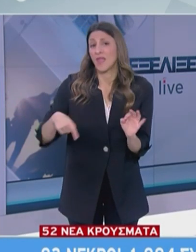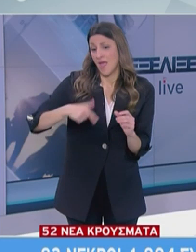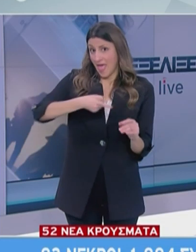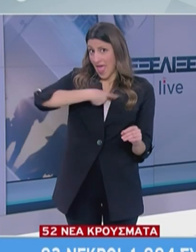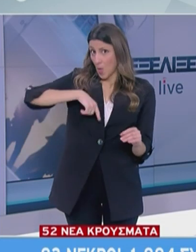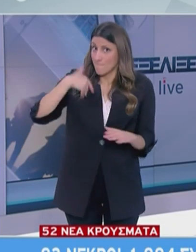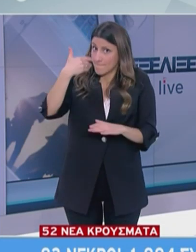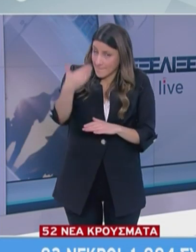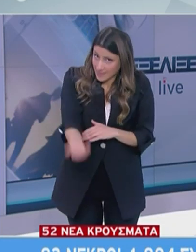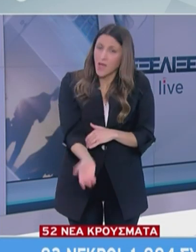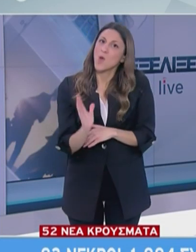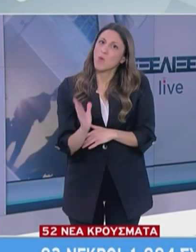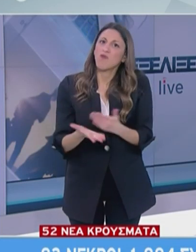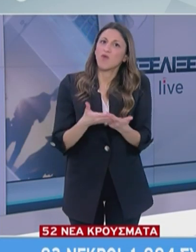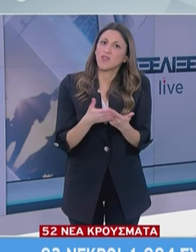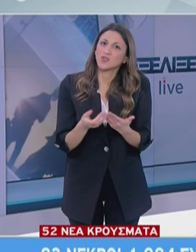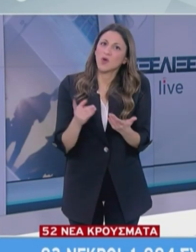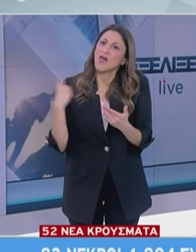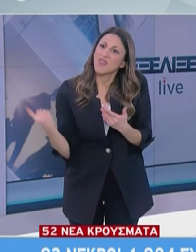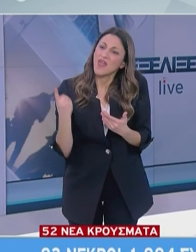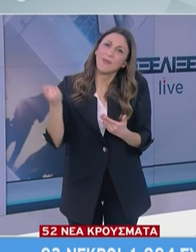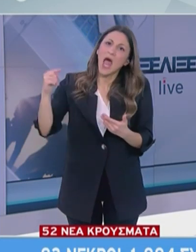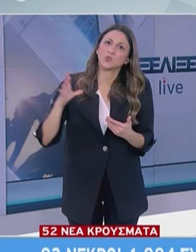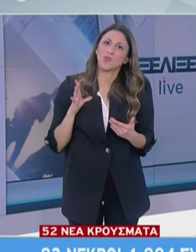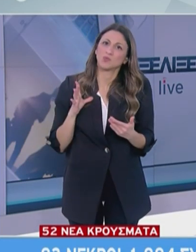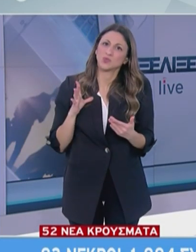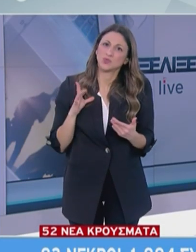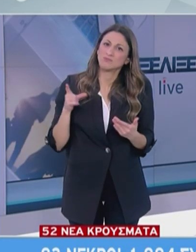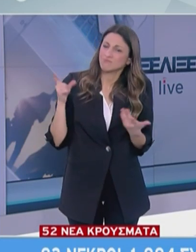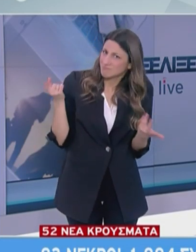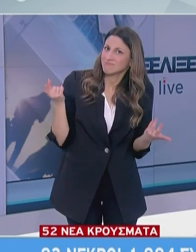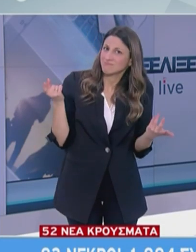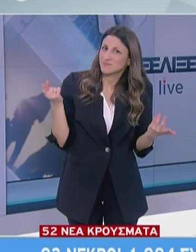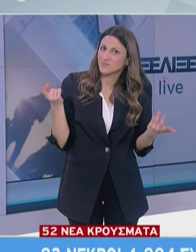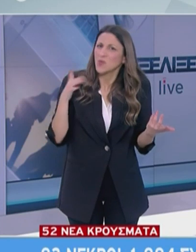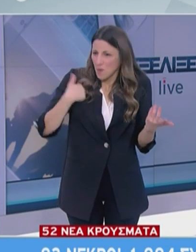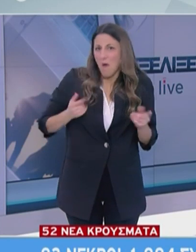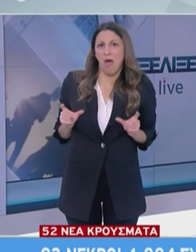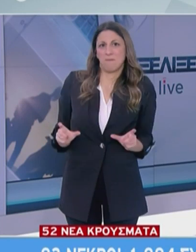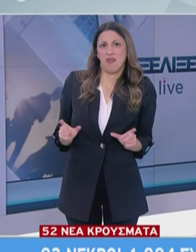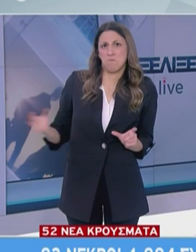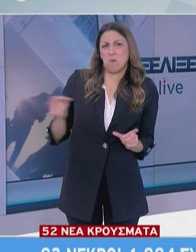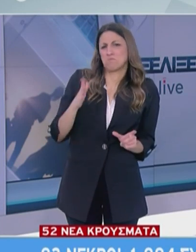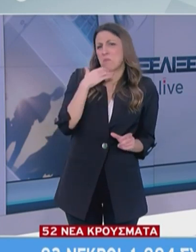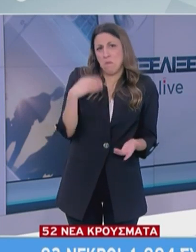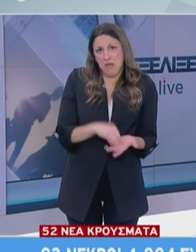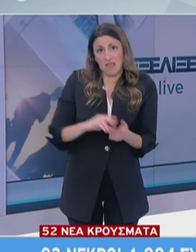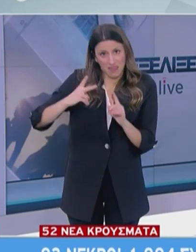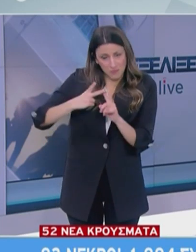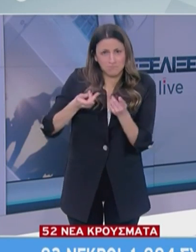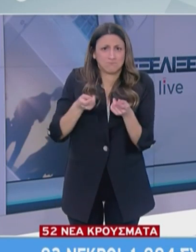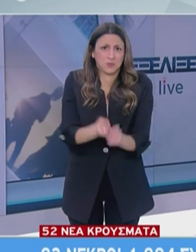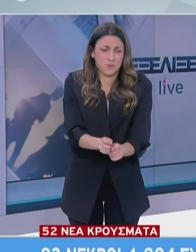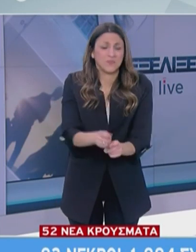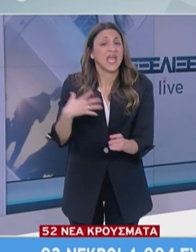προσφορά τους στη θεραπεία κάποιων άλλων ανθρώπων με πρωτόκολλα χορήγησης ορού από αναρρωνίοντες. Το έχουμε πει αυτό. Υπάρχει